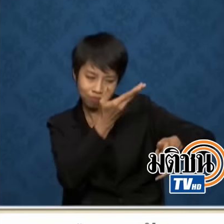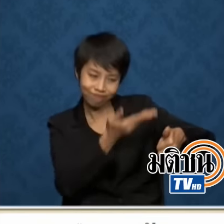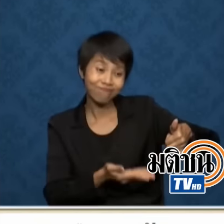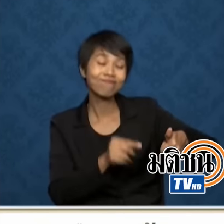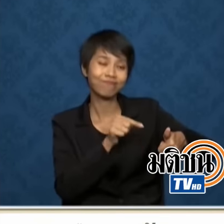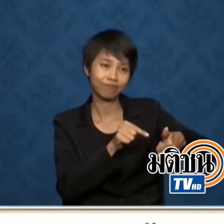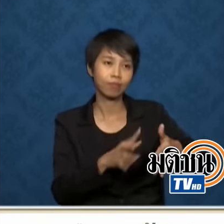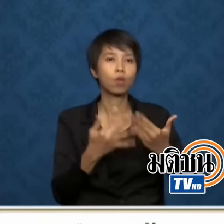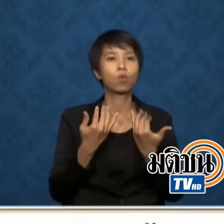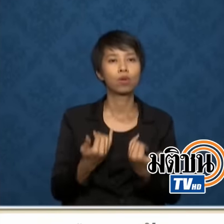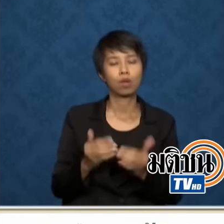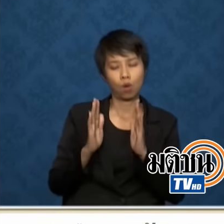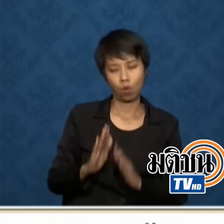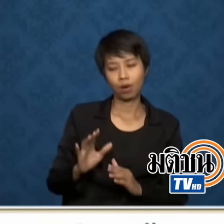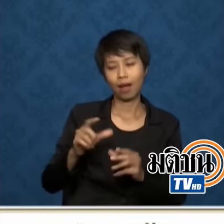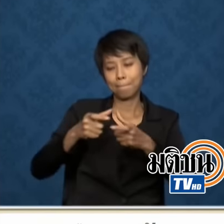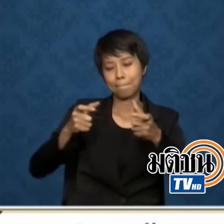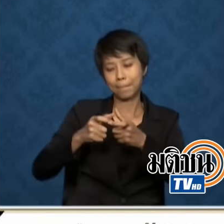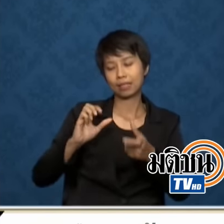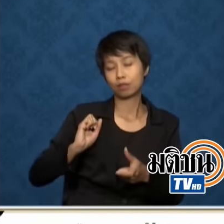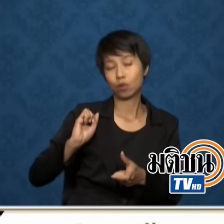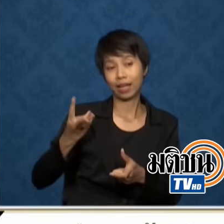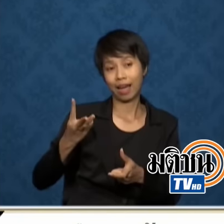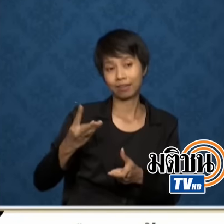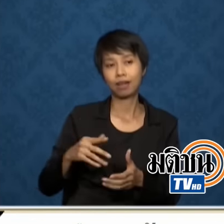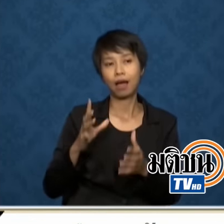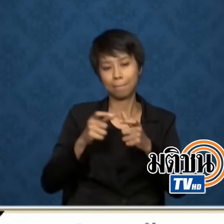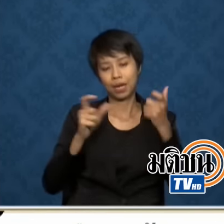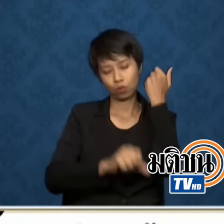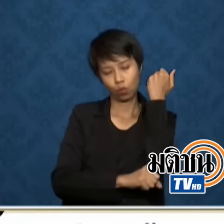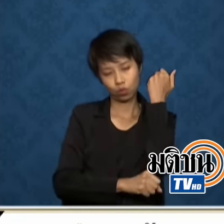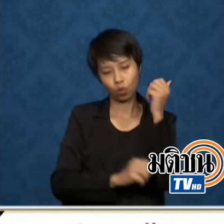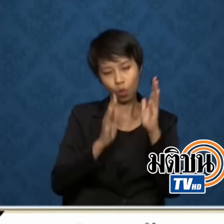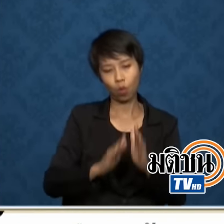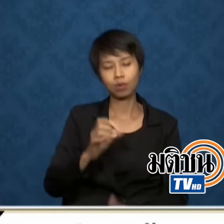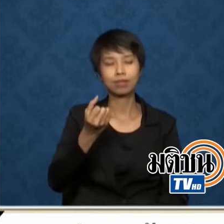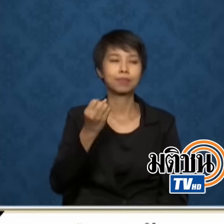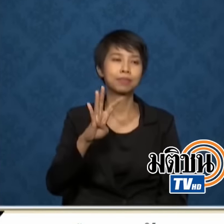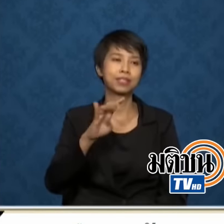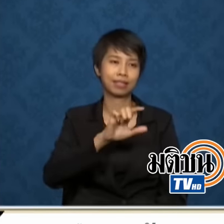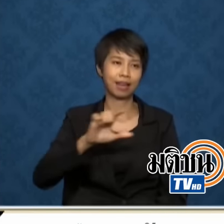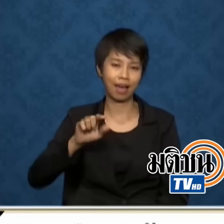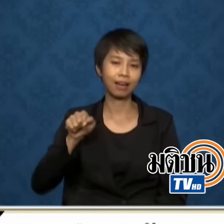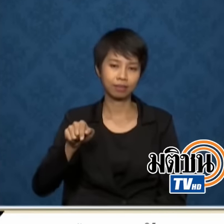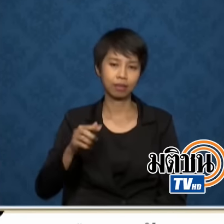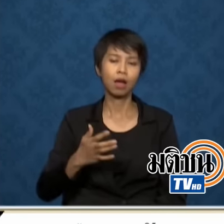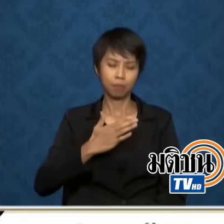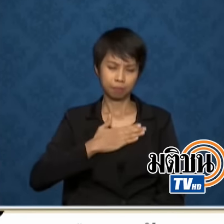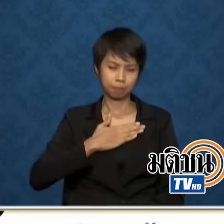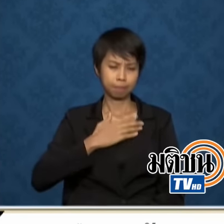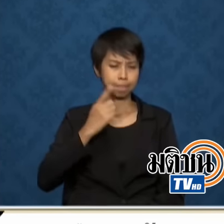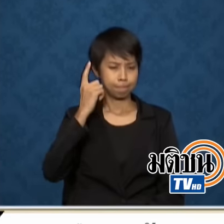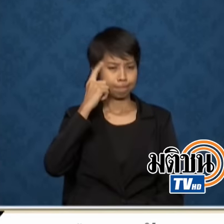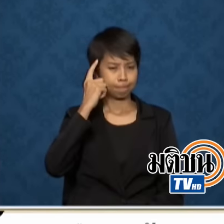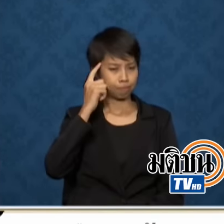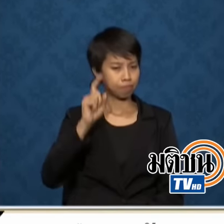วันนี้เนี่ยมีคนที่ได้รับบัตรสวัสดิการแห่งรัฐอยู่ที่ประมาณ14ล้านคนดังนั้นเนี่ยดิฉันก็เลยตั้งสมมติฐานต่อนะค